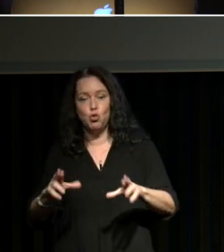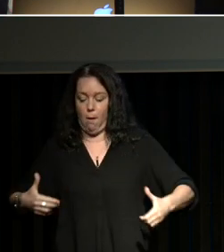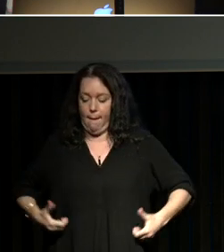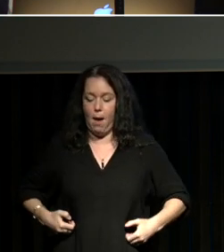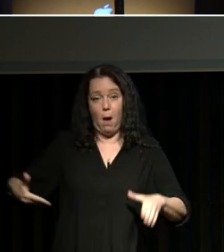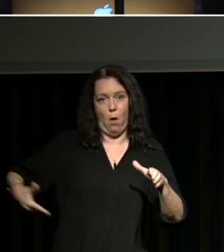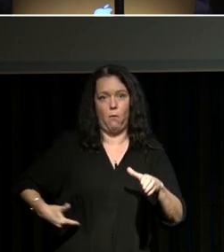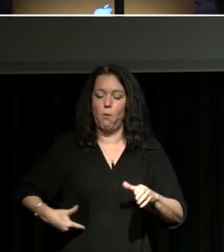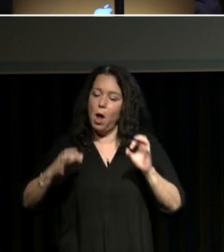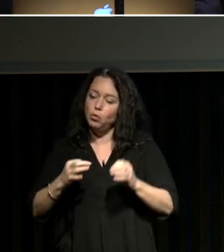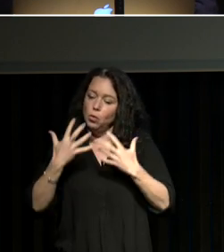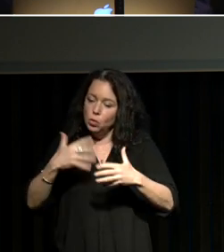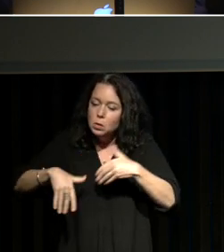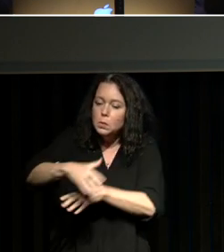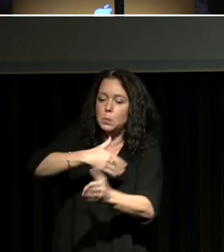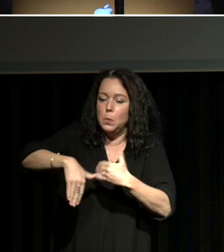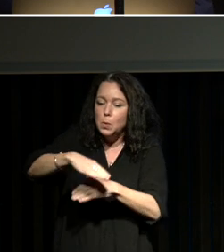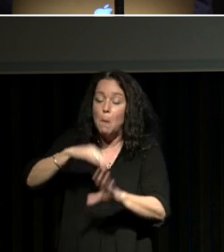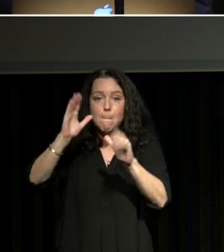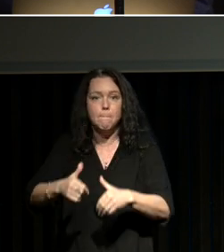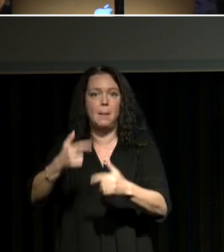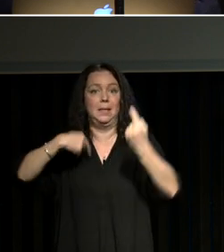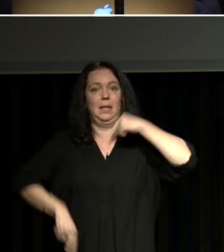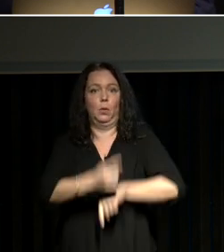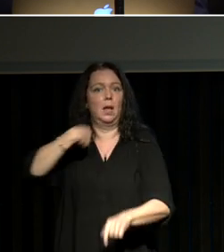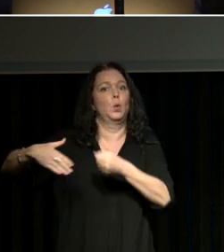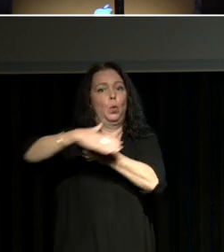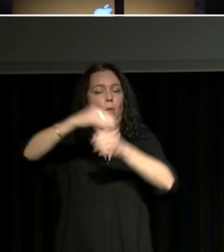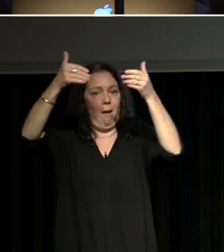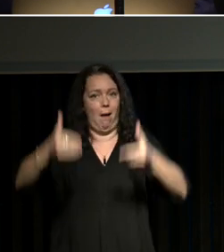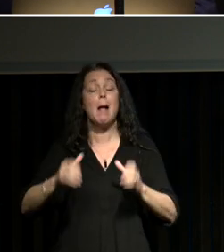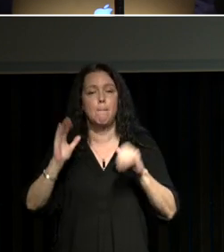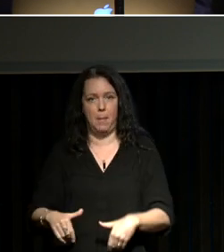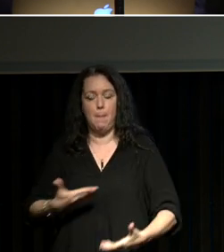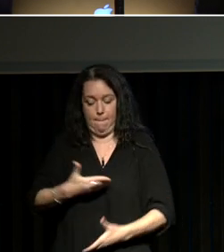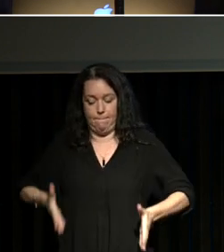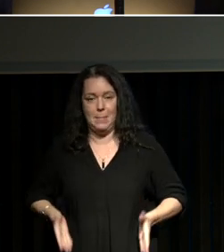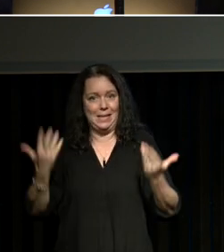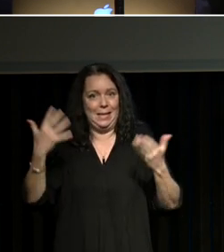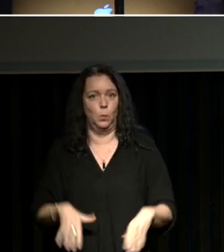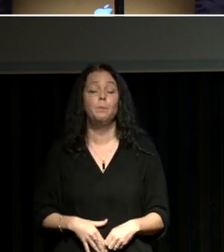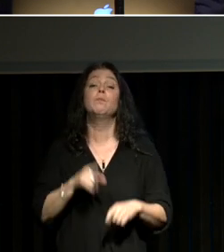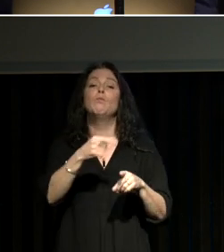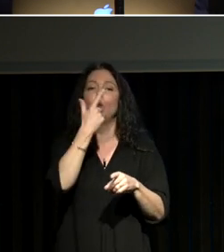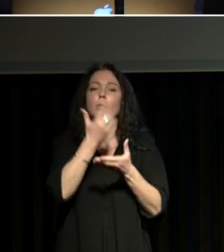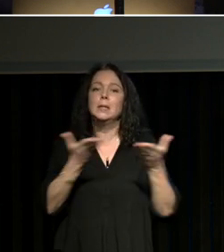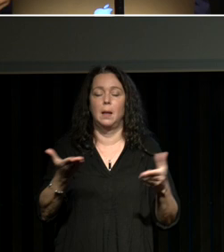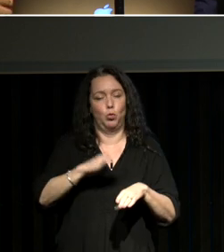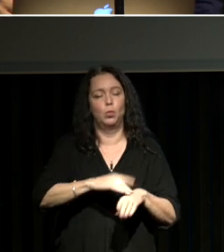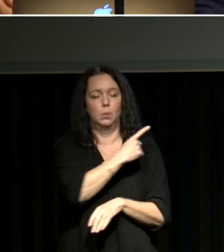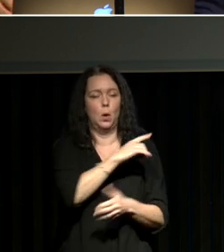être parfaitement réanimés, même après l'arrêt circulatoire. Alors, en le montrant comme ça, ça peut paraître simple, mais en fin de compte, c'est assez compliqué à mettre en œuvre quand